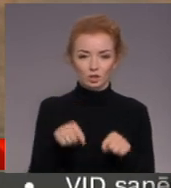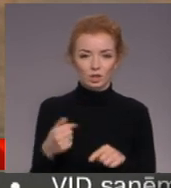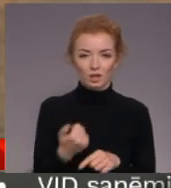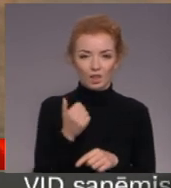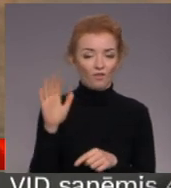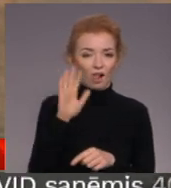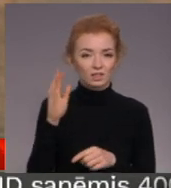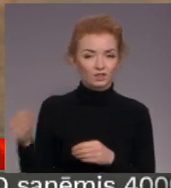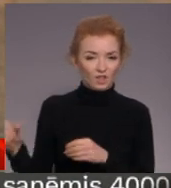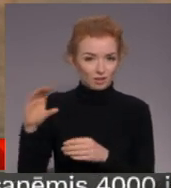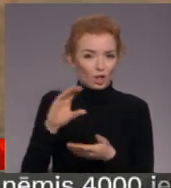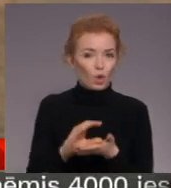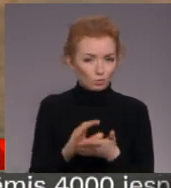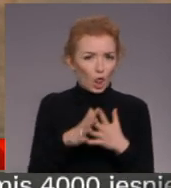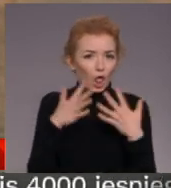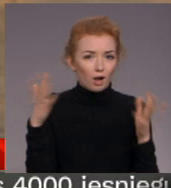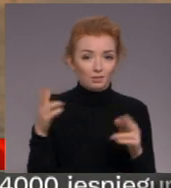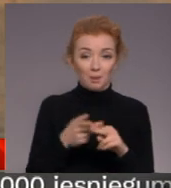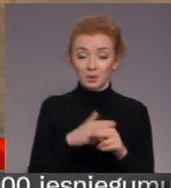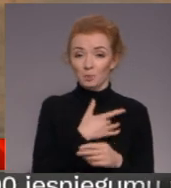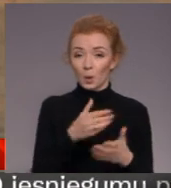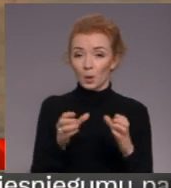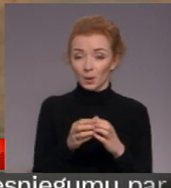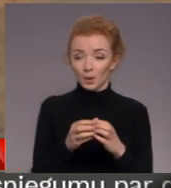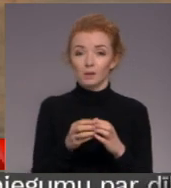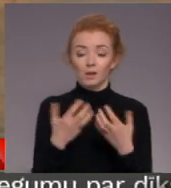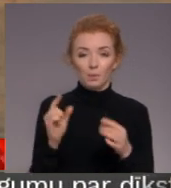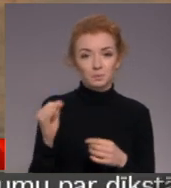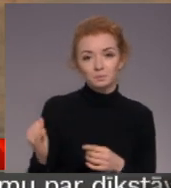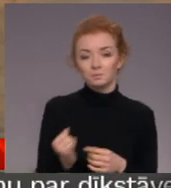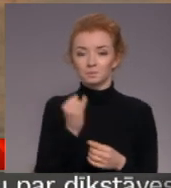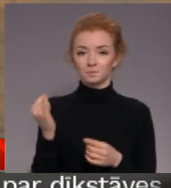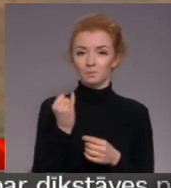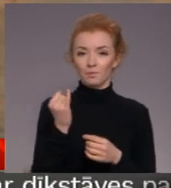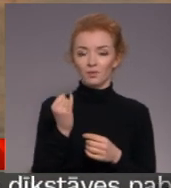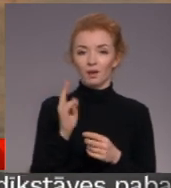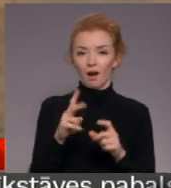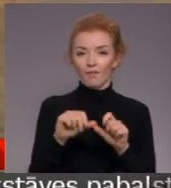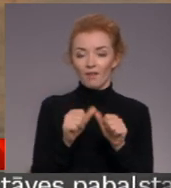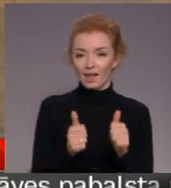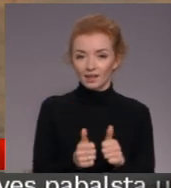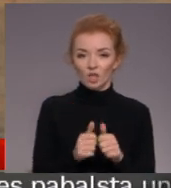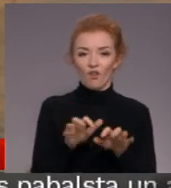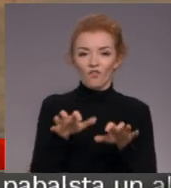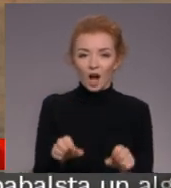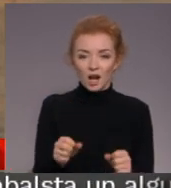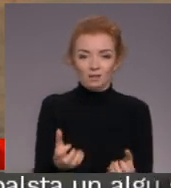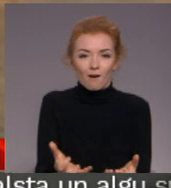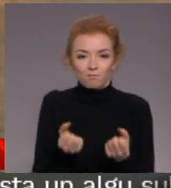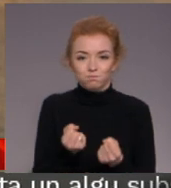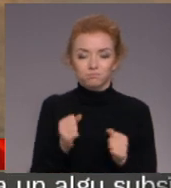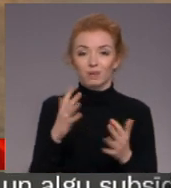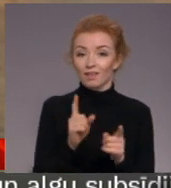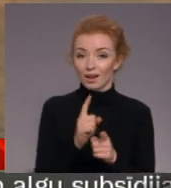partijām, ievērojams valsts finansējums, līdz ar to politiskā partija jau kļūst interesanti ne tikai kā instruments varas iegūšanai, jo ir